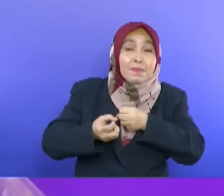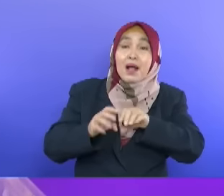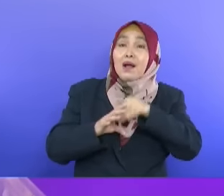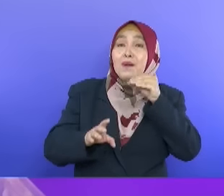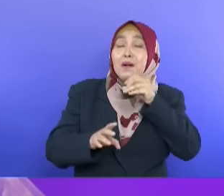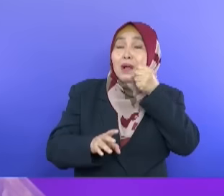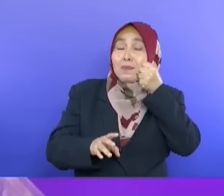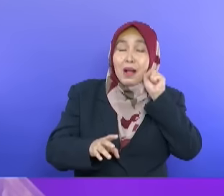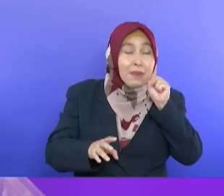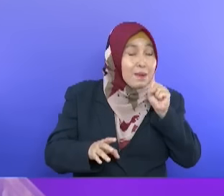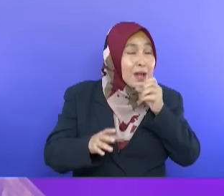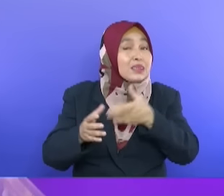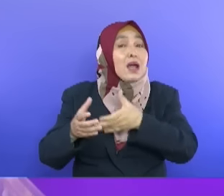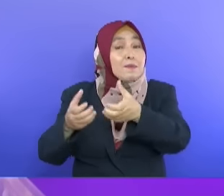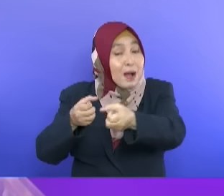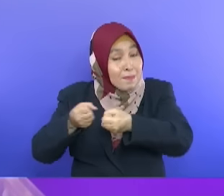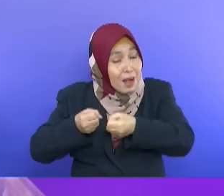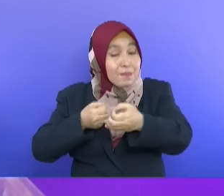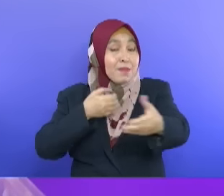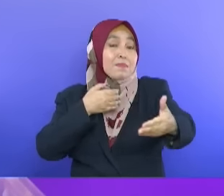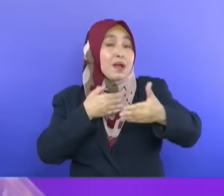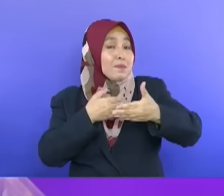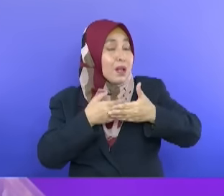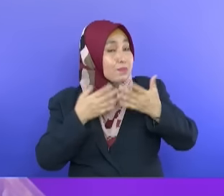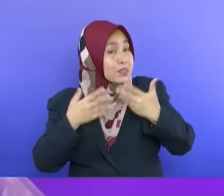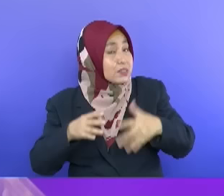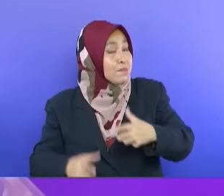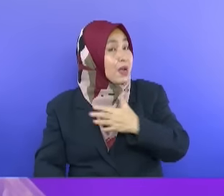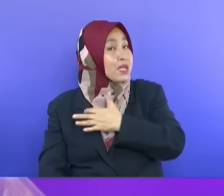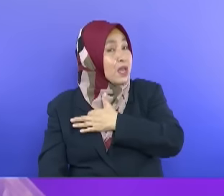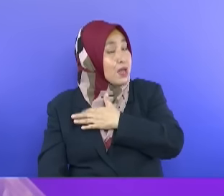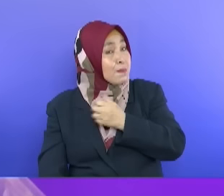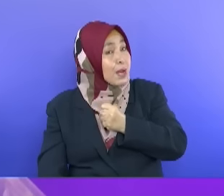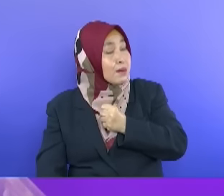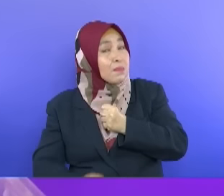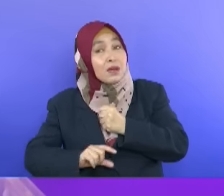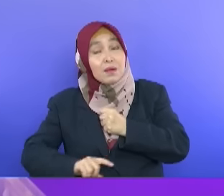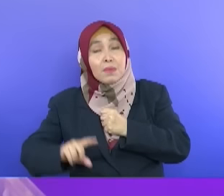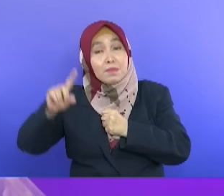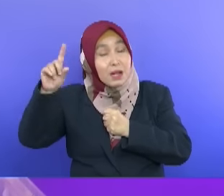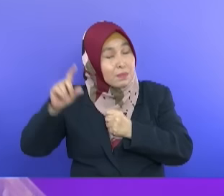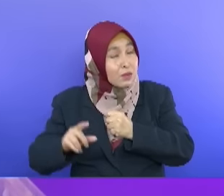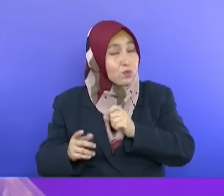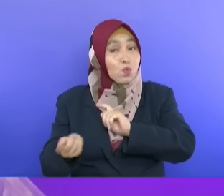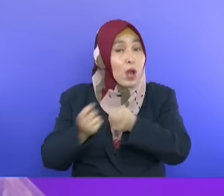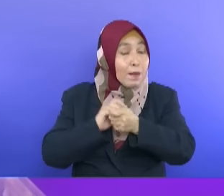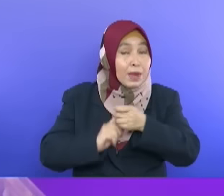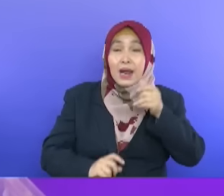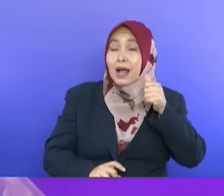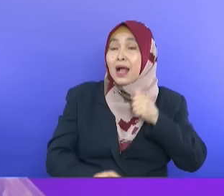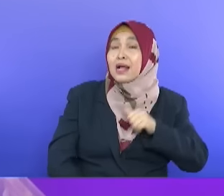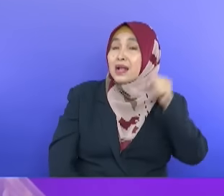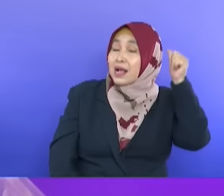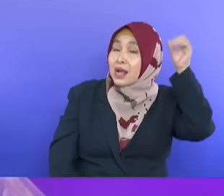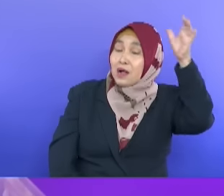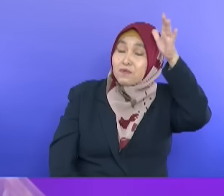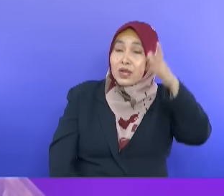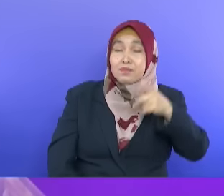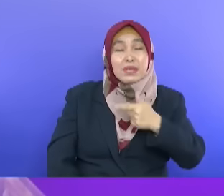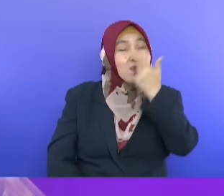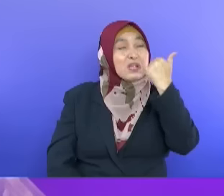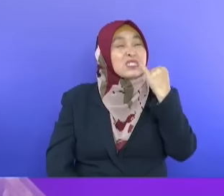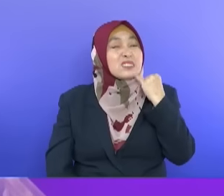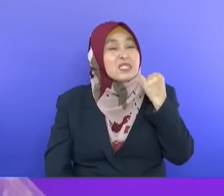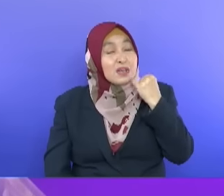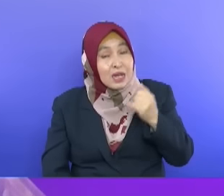mereka ini ingin mengembalikan kamu semua selepas keimanan kepada kekafiran atau dasar Hasan kita sudah belajar dalam ayat